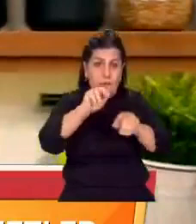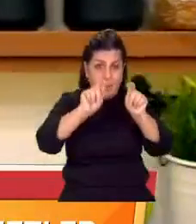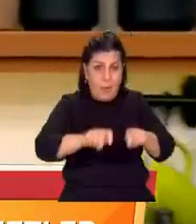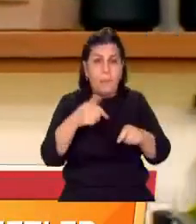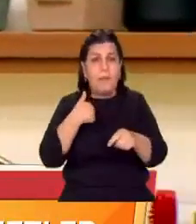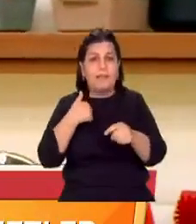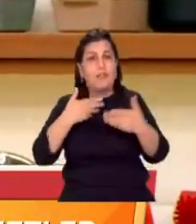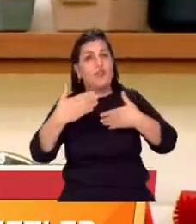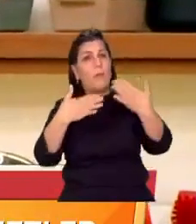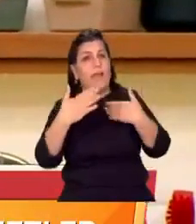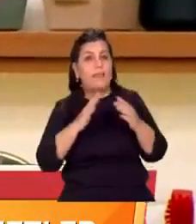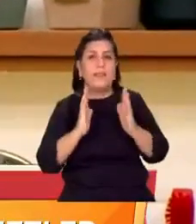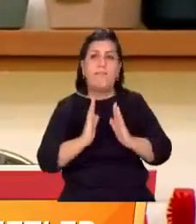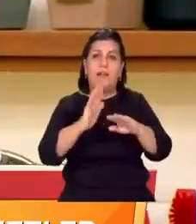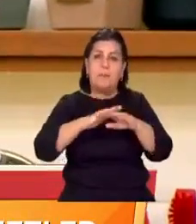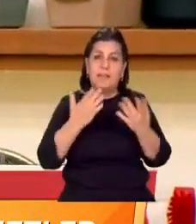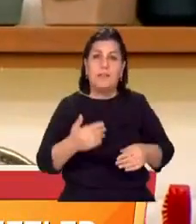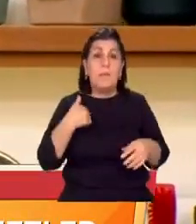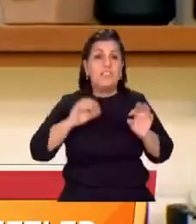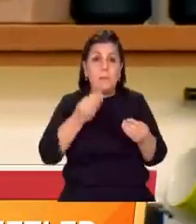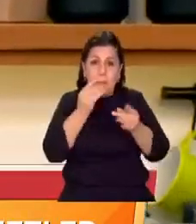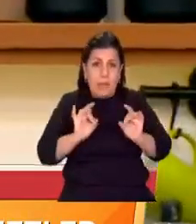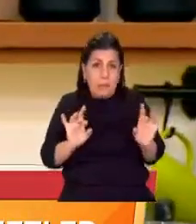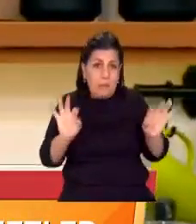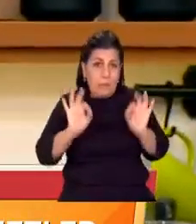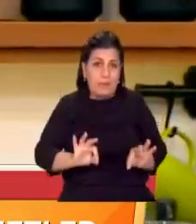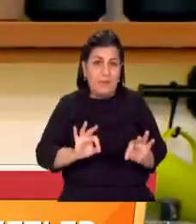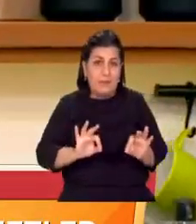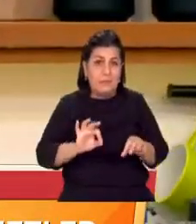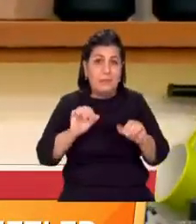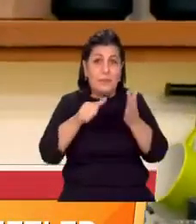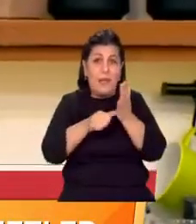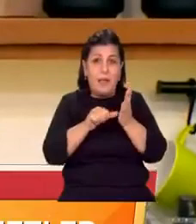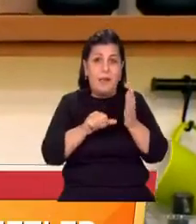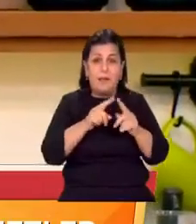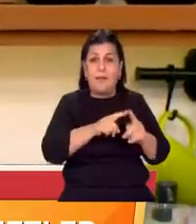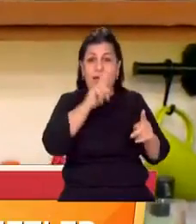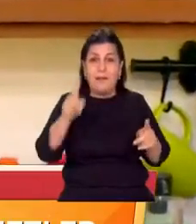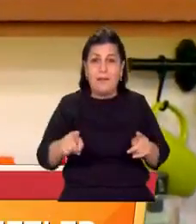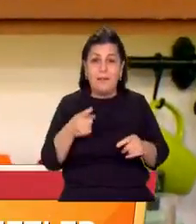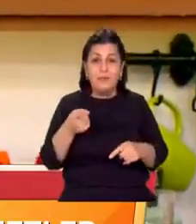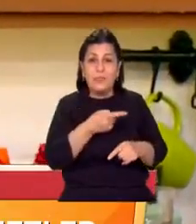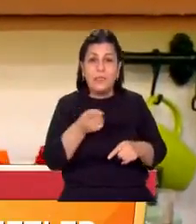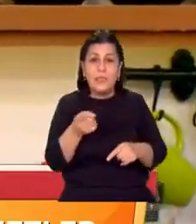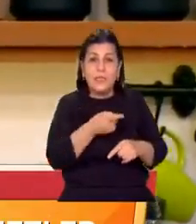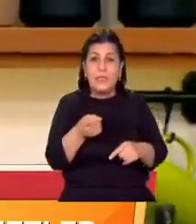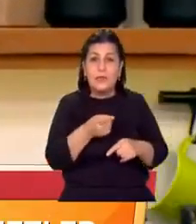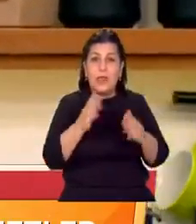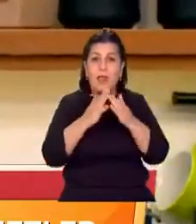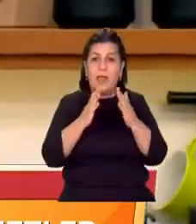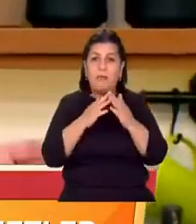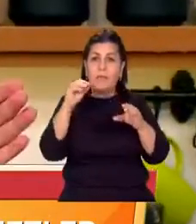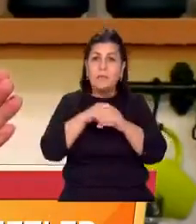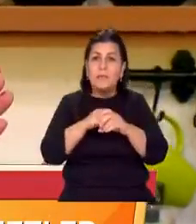çok özledim O yüzden şimdi ben Rejime başladım rejime başladığım andan itibaren de şu ikili evden eksik